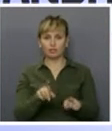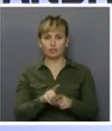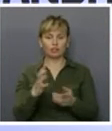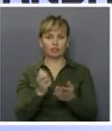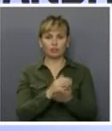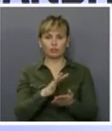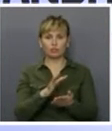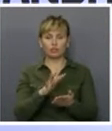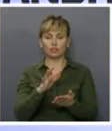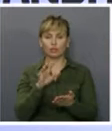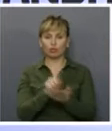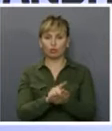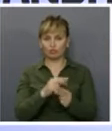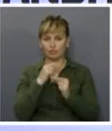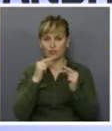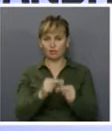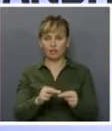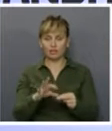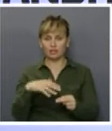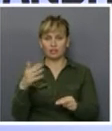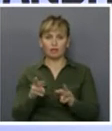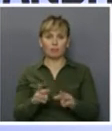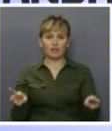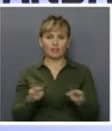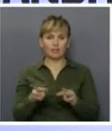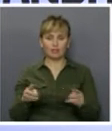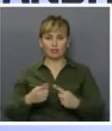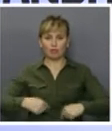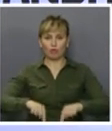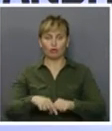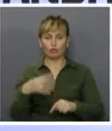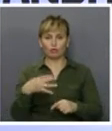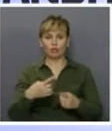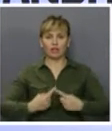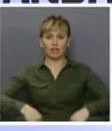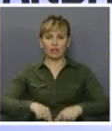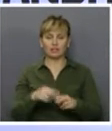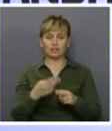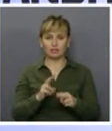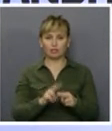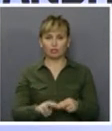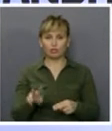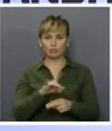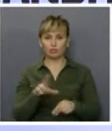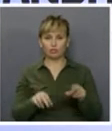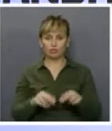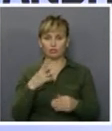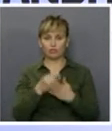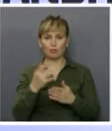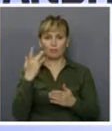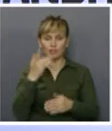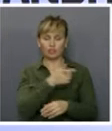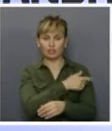получает должного внимания со стороны правительства, со стороны исполнительных органов. 40 предприятий, которые мы считаем своими постоянными